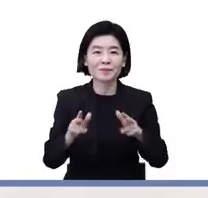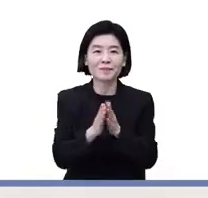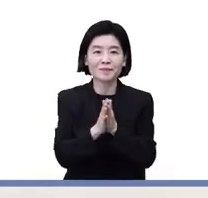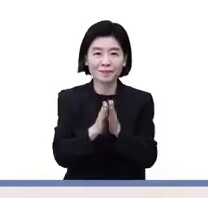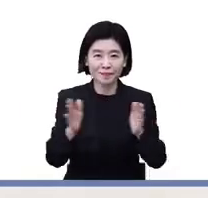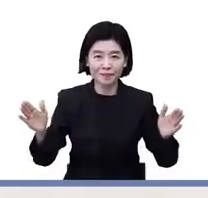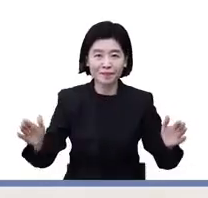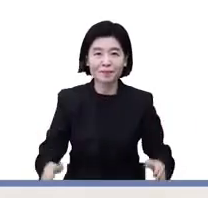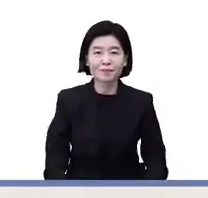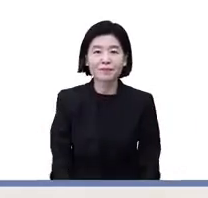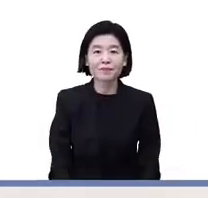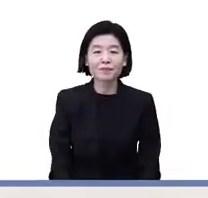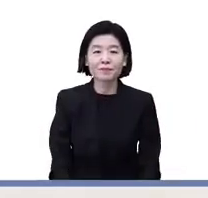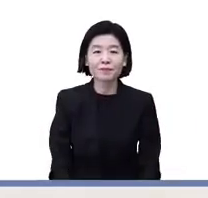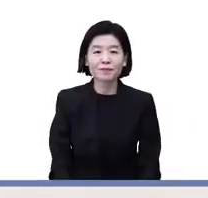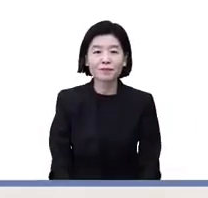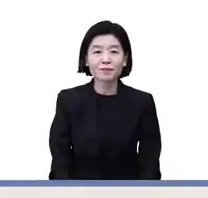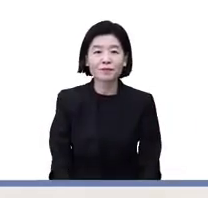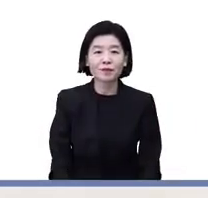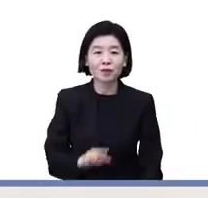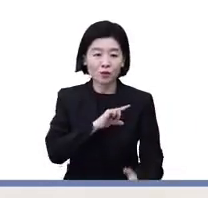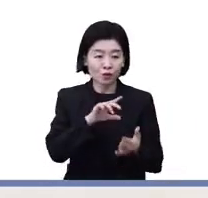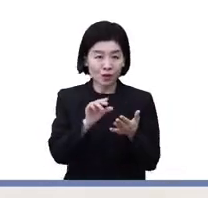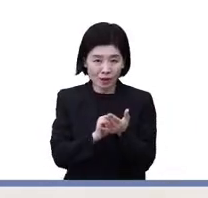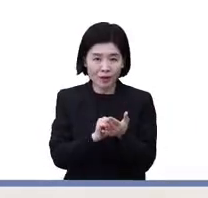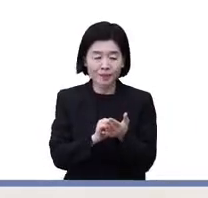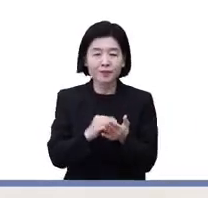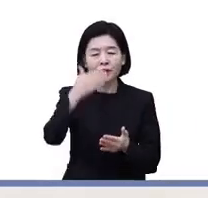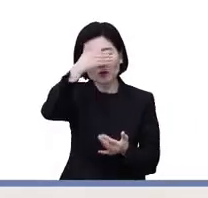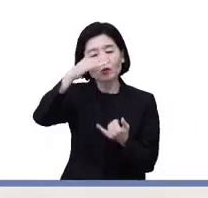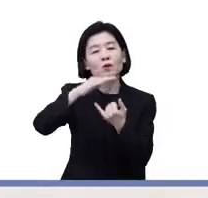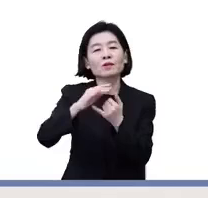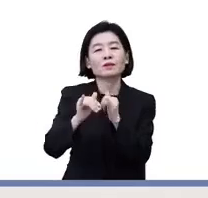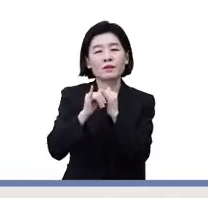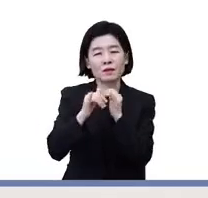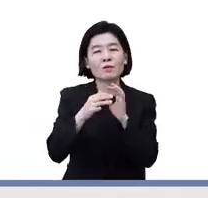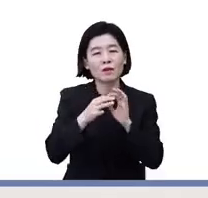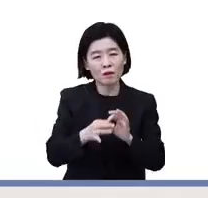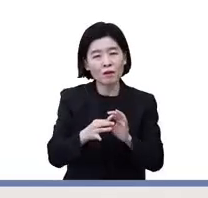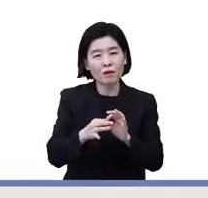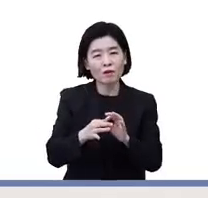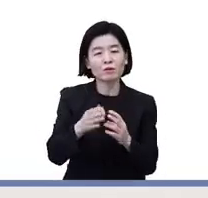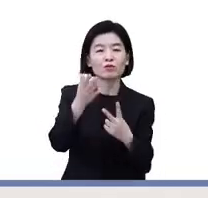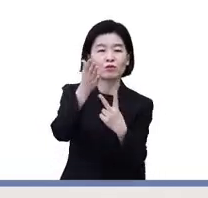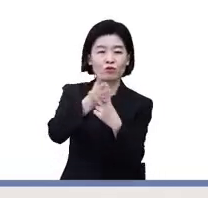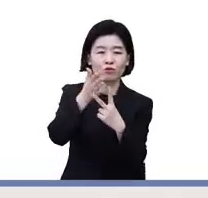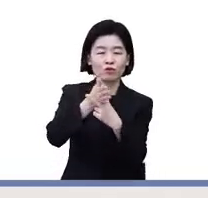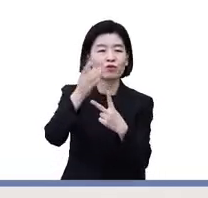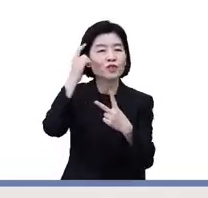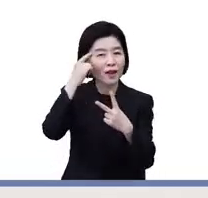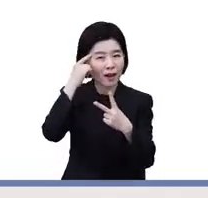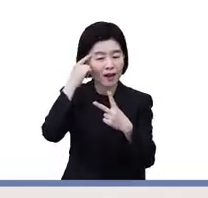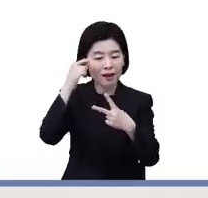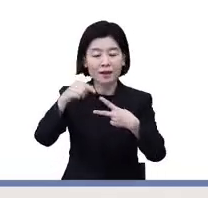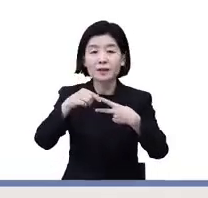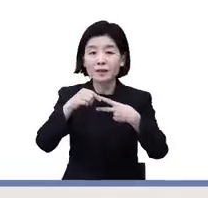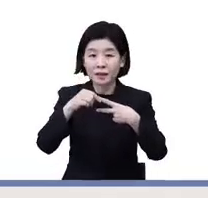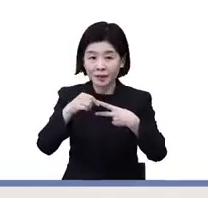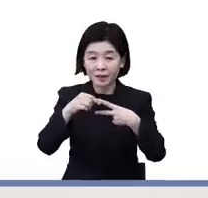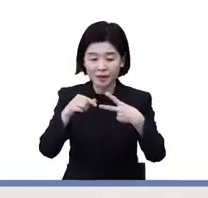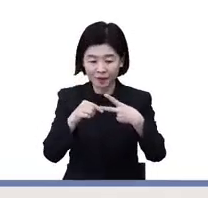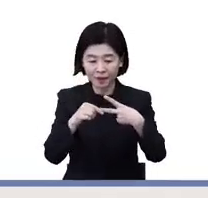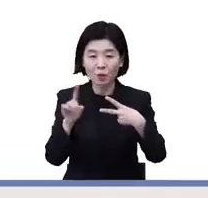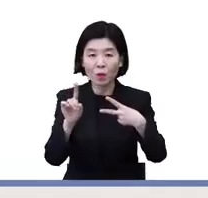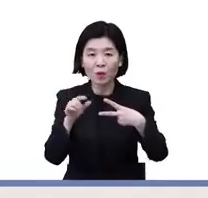하겠습니다. 오늘 말씀드릴 주제 청소년 자살. 저는 이걸 두 가지로 나눠보겠습니다. 청소년 자살에 대해서